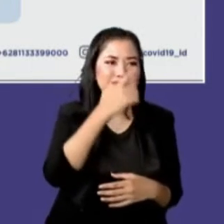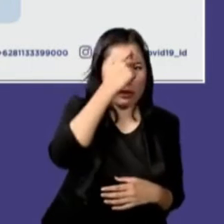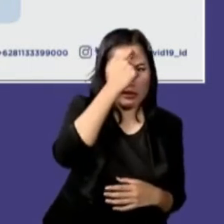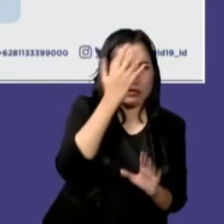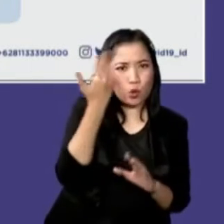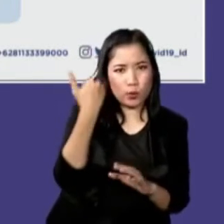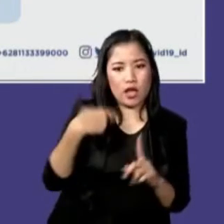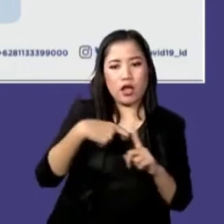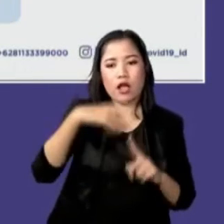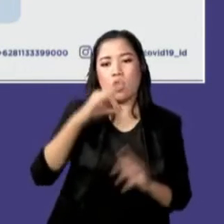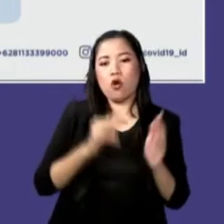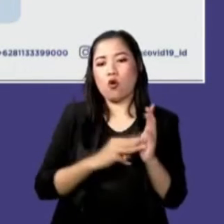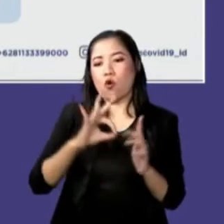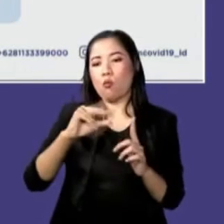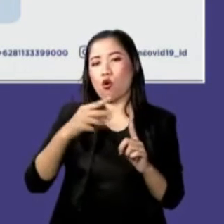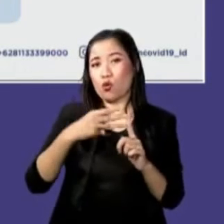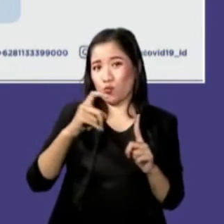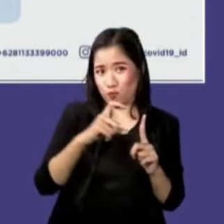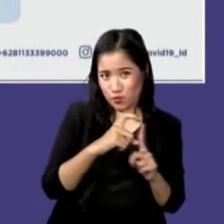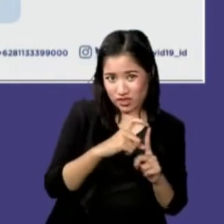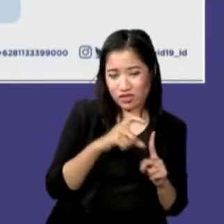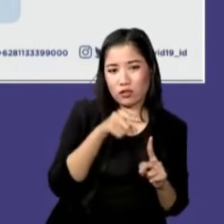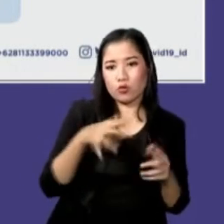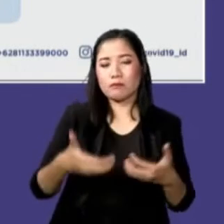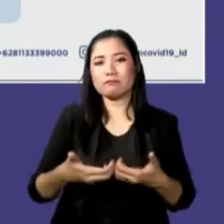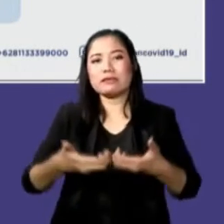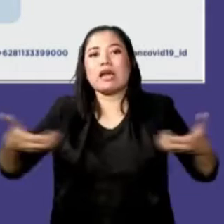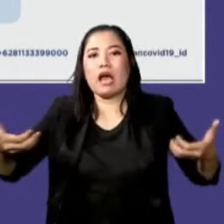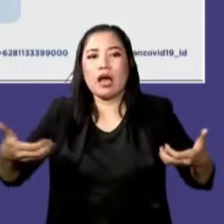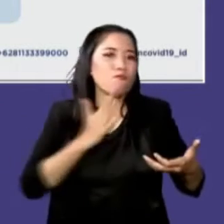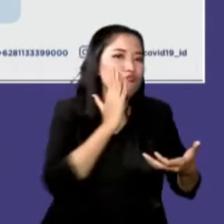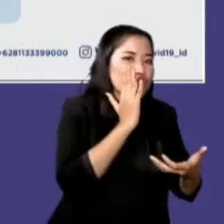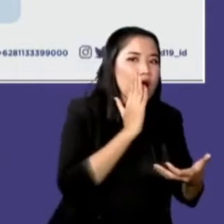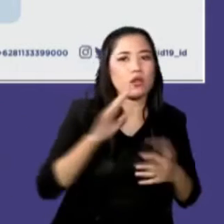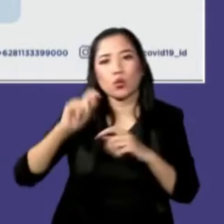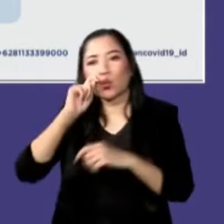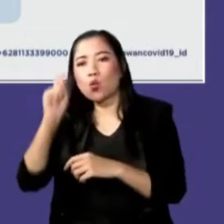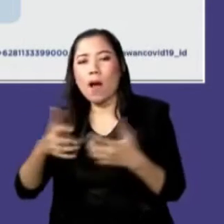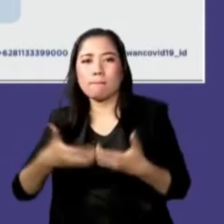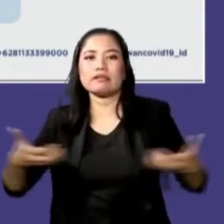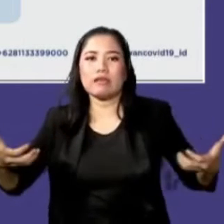komorbid dengan kelompok yang berusia muda demi mencegah COVID-19.